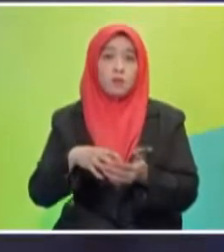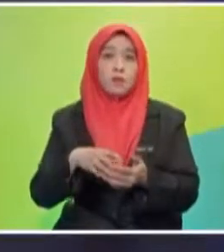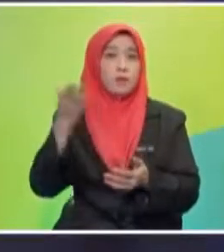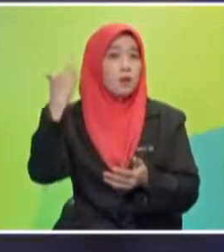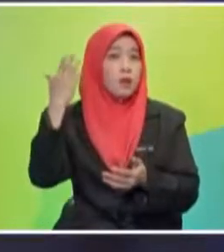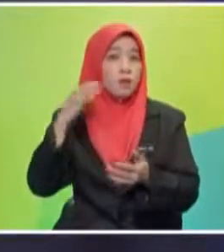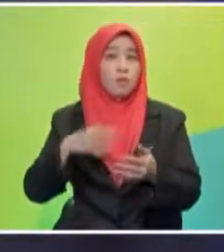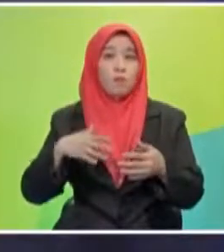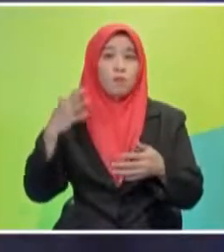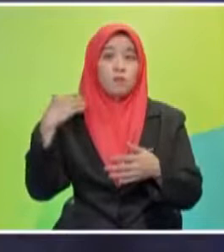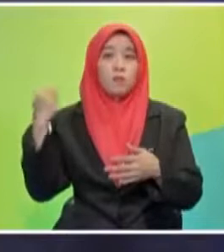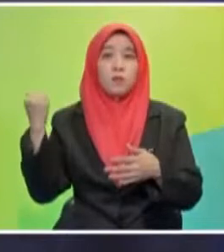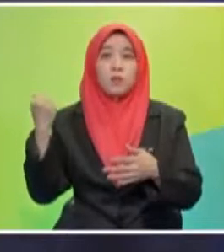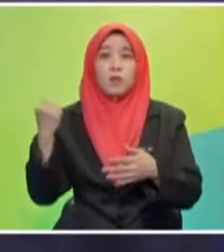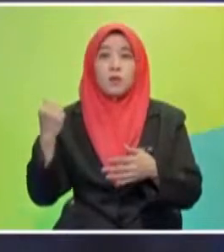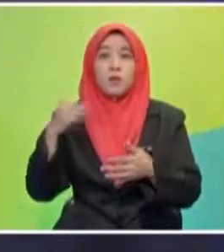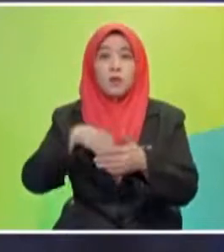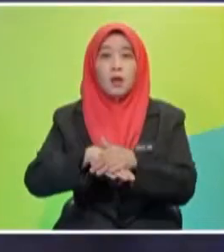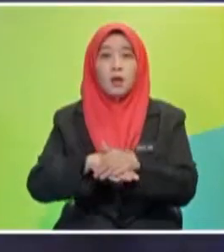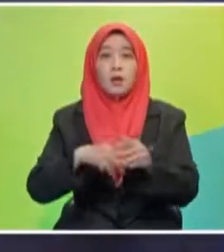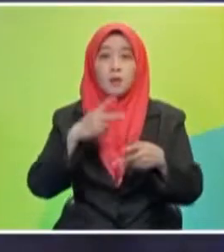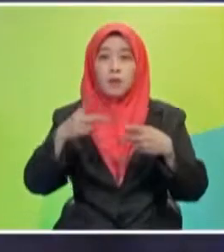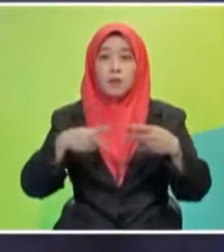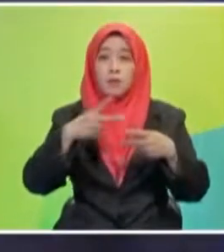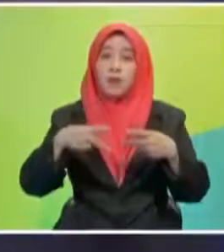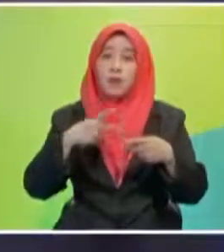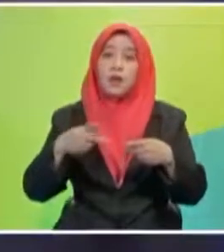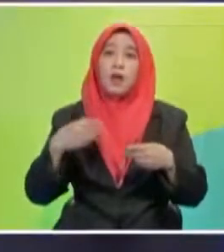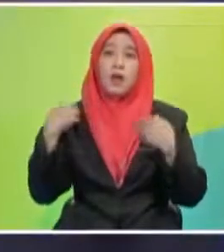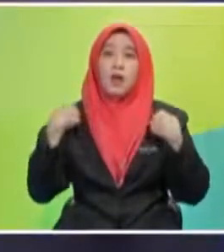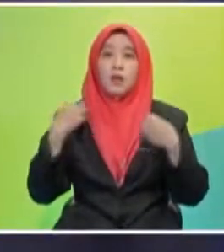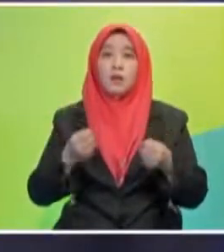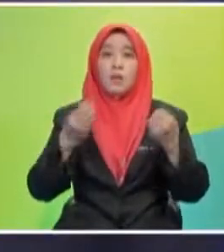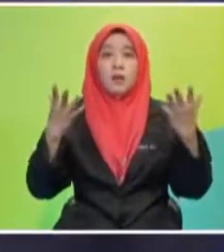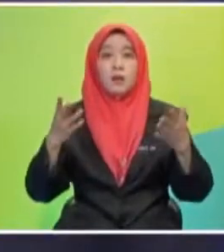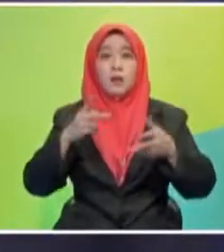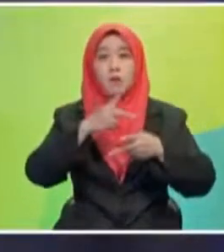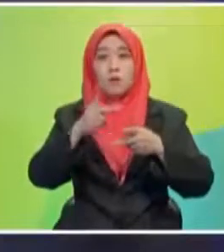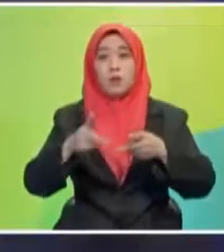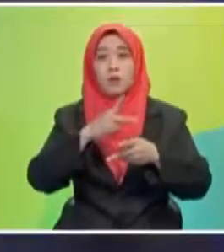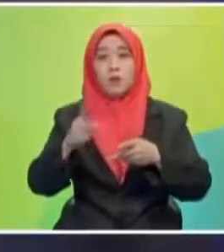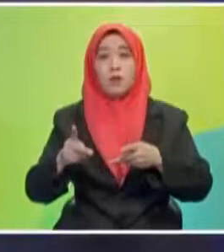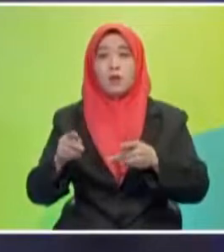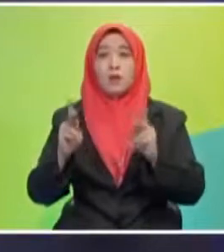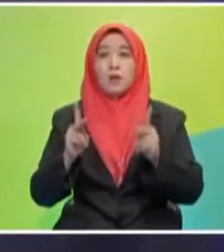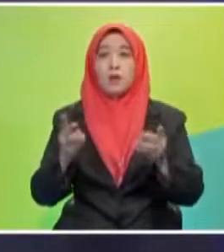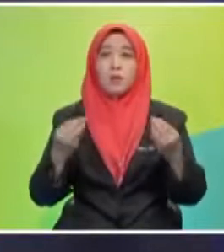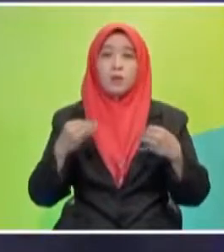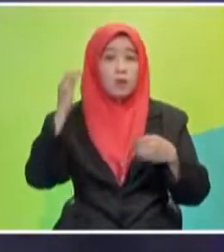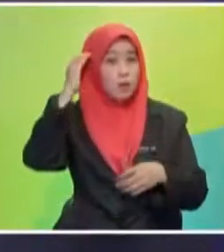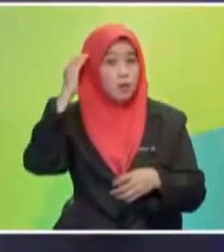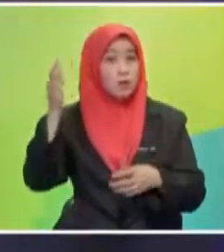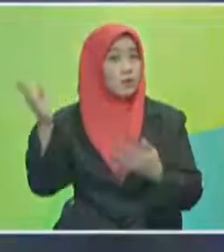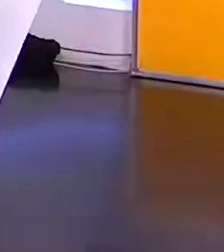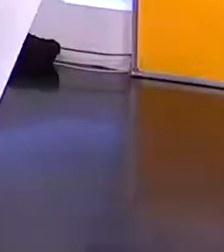dalam kipasnya semuanya adem pelbagai jenis komponen kelainan atau lebih lanjut jogjaku Terangkan selepas ini ok